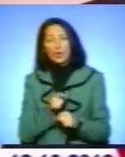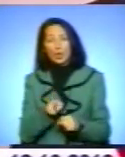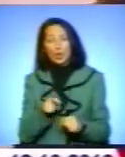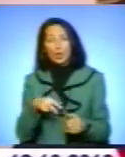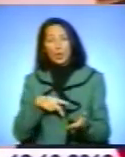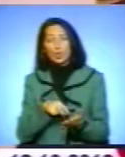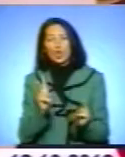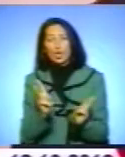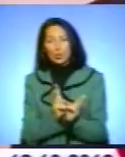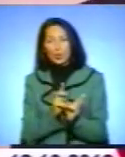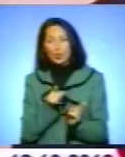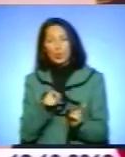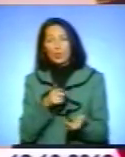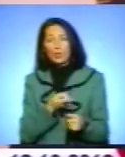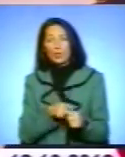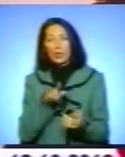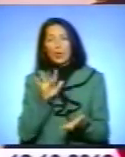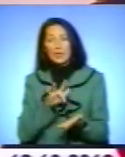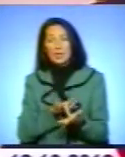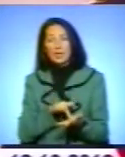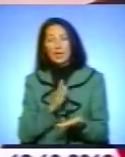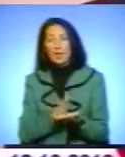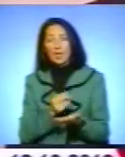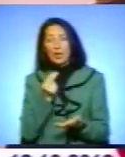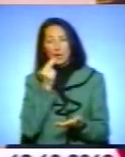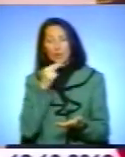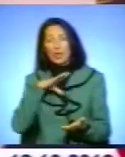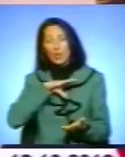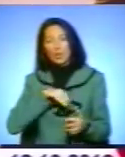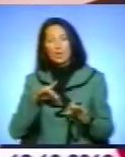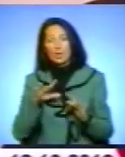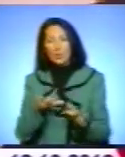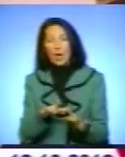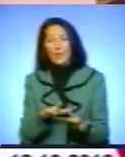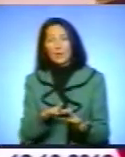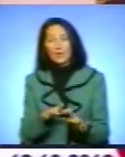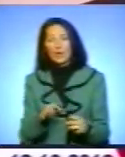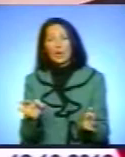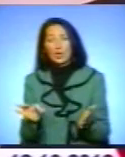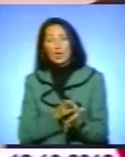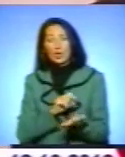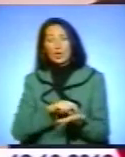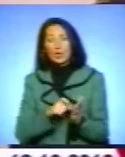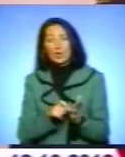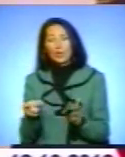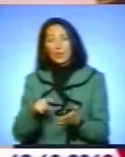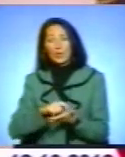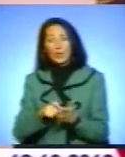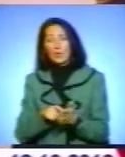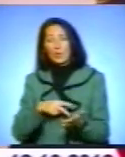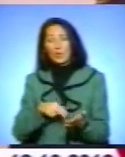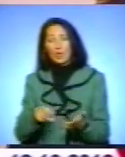зустріч, враховуючи, що тут в цьому центрі і відбувається і харчування, і якісь духовні справи. Відразу з кабінету в кабінет зайти – це